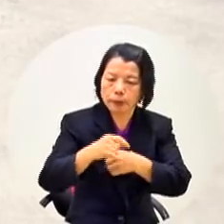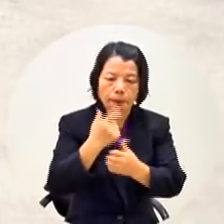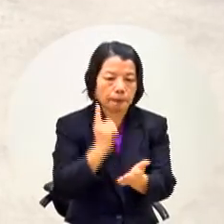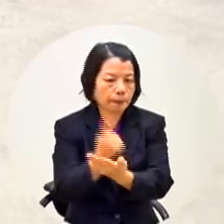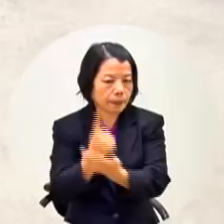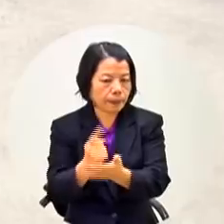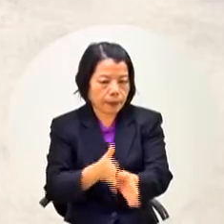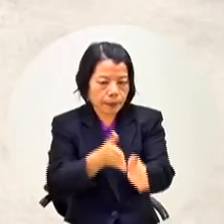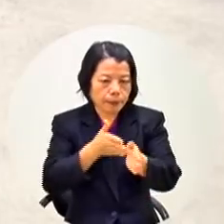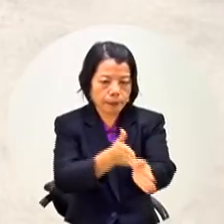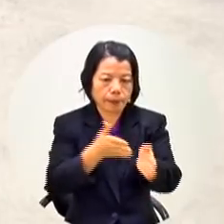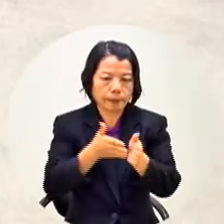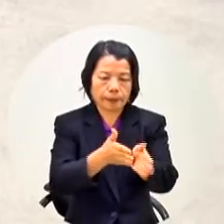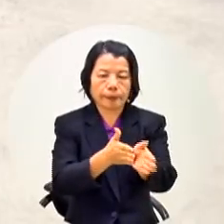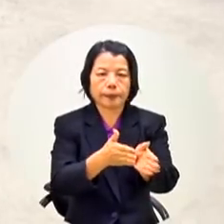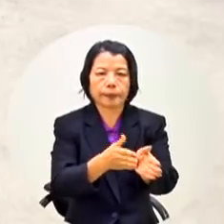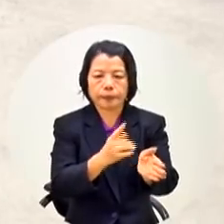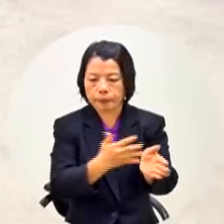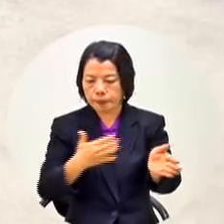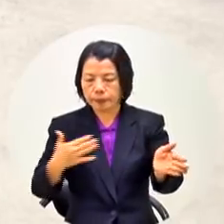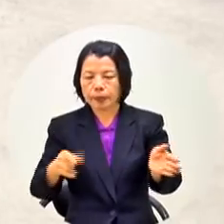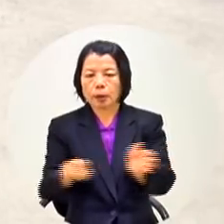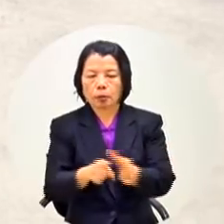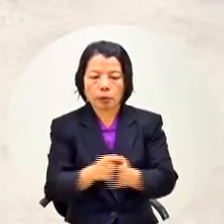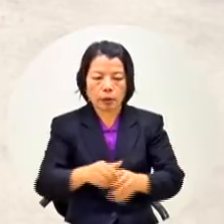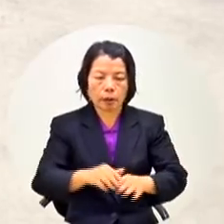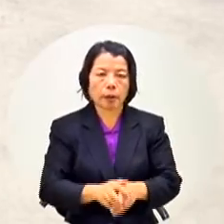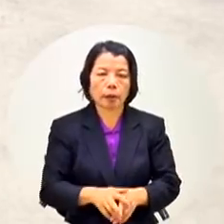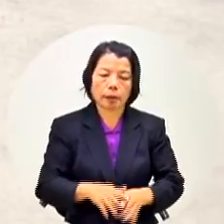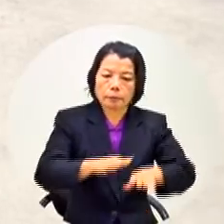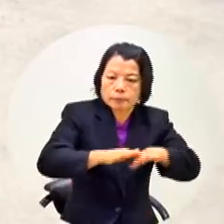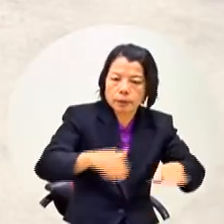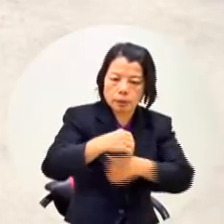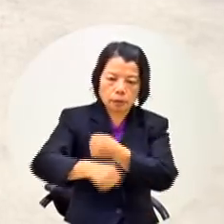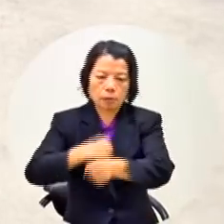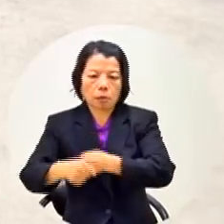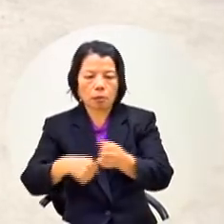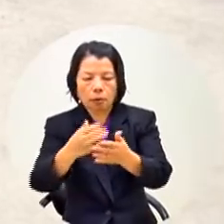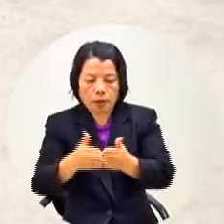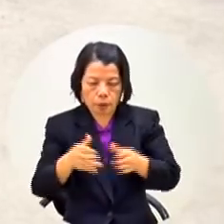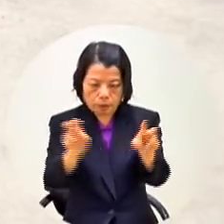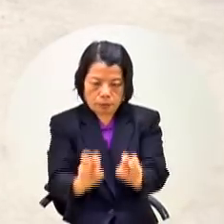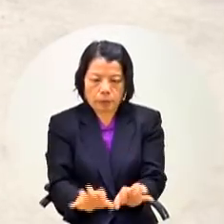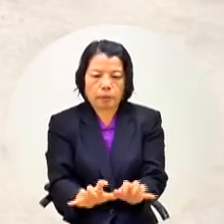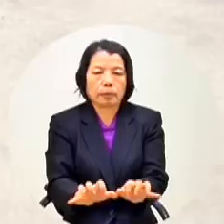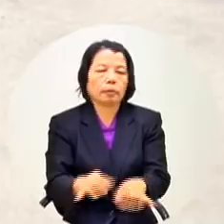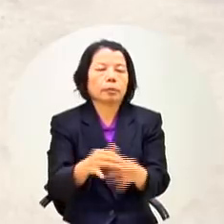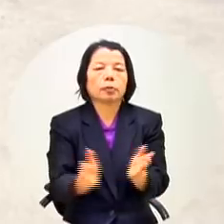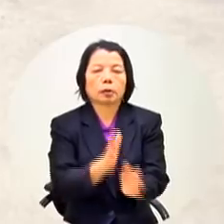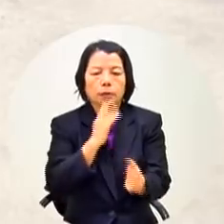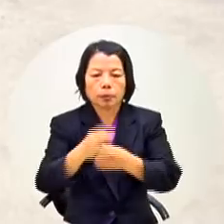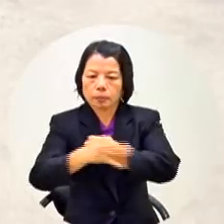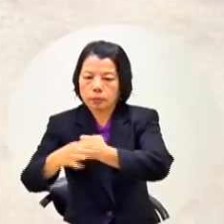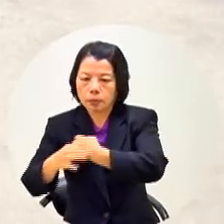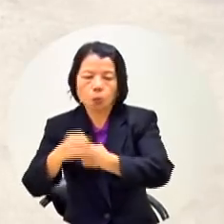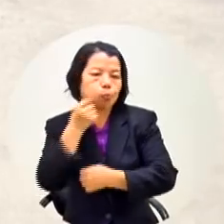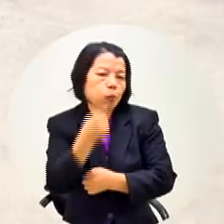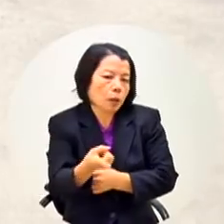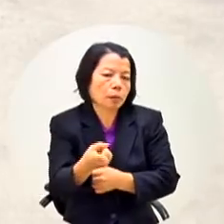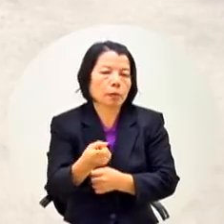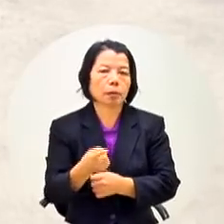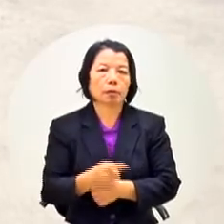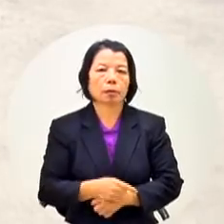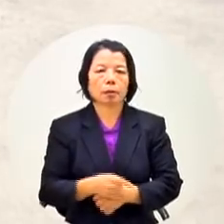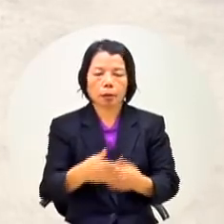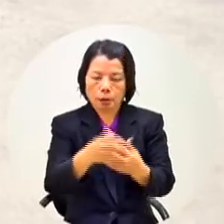那个静态测试、动态测试以及界面测试，要约历经一个月的时间，才能够进行相关整合测试跟上